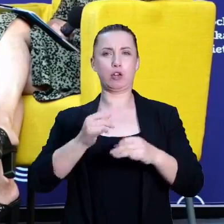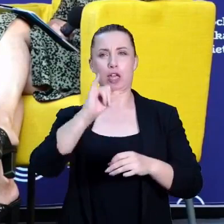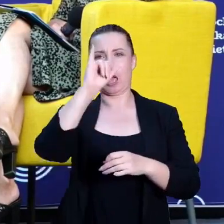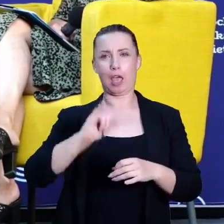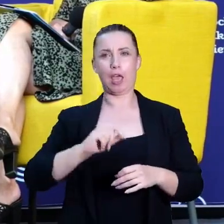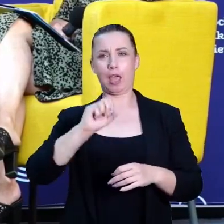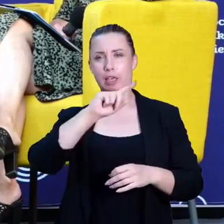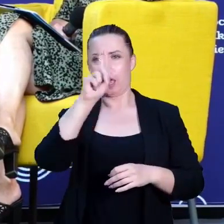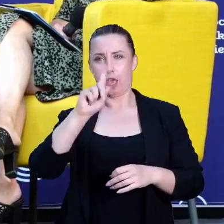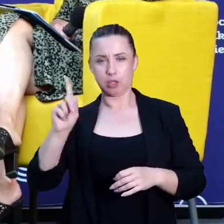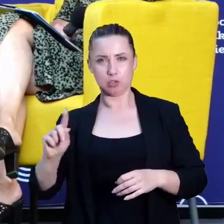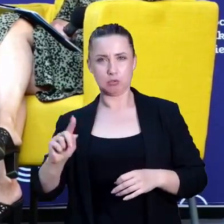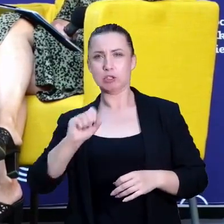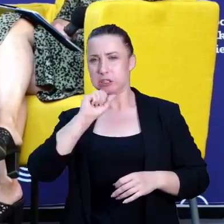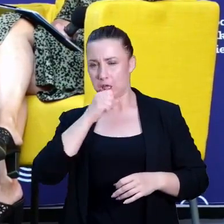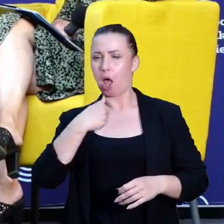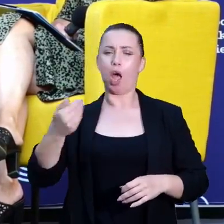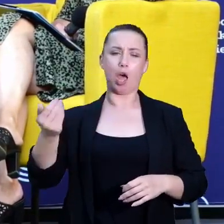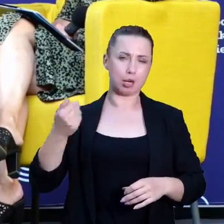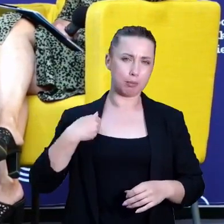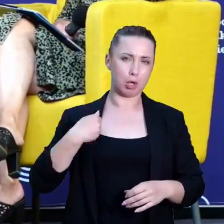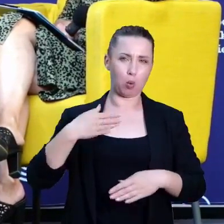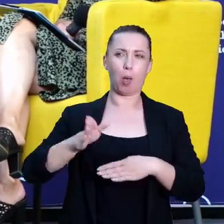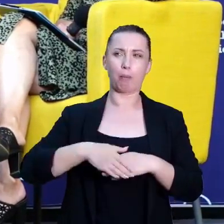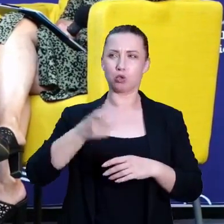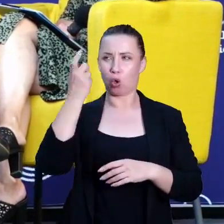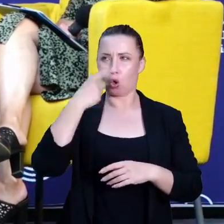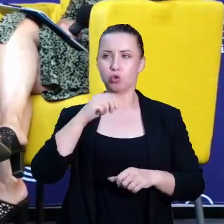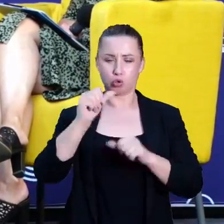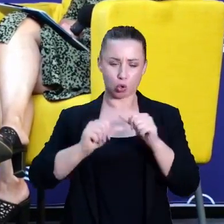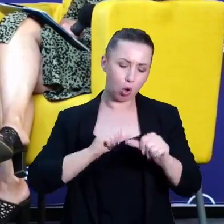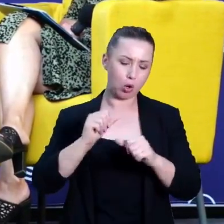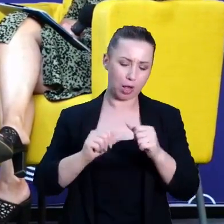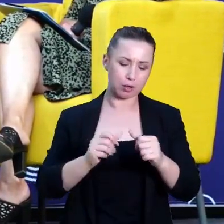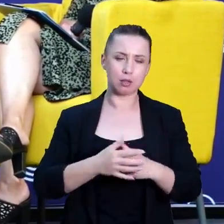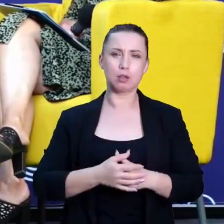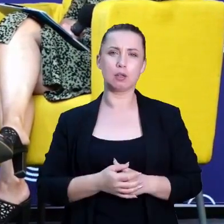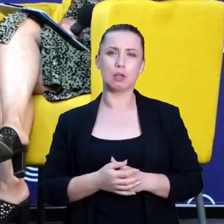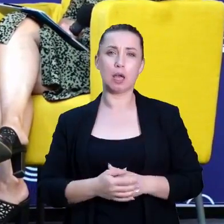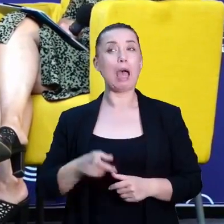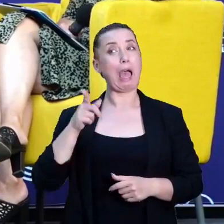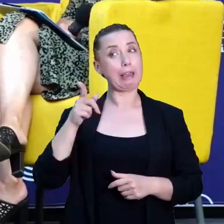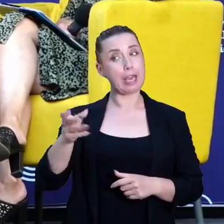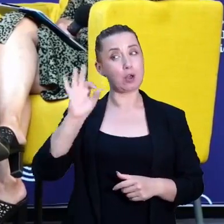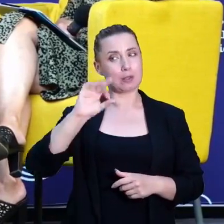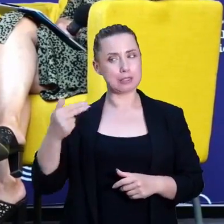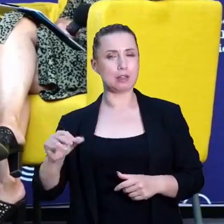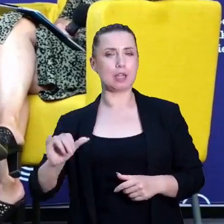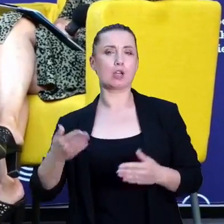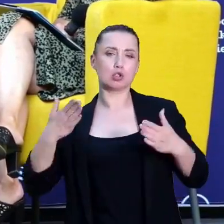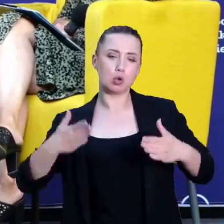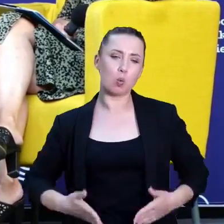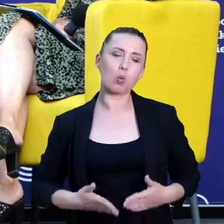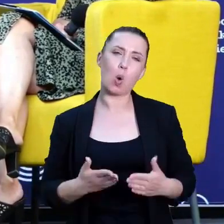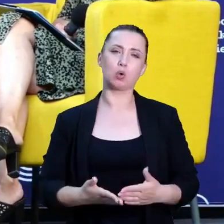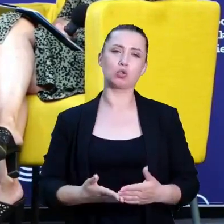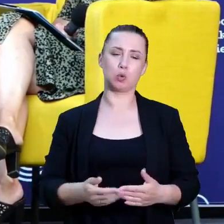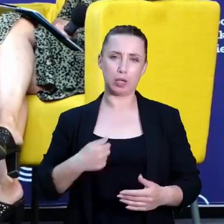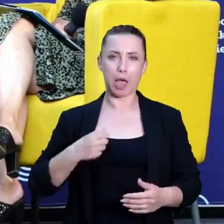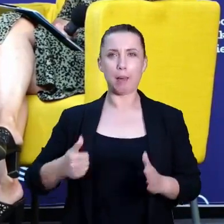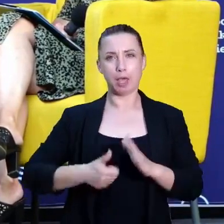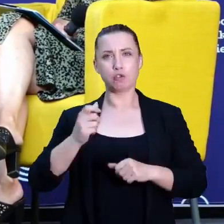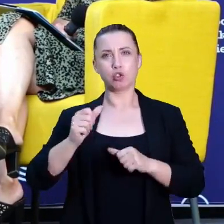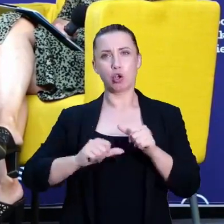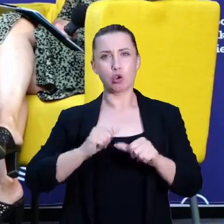blisko 100 lat, by zabrakło mu roku do tej setki. I po prostu jego syn, gdy się rodził, a ja byłam na pierwszym roku studiów,